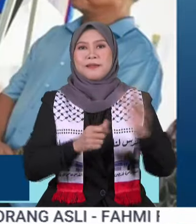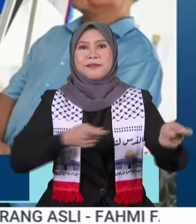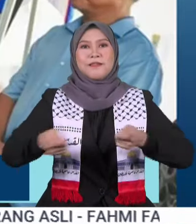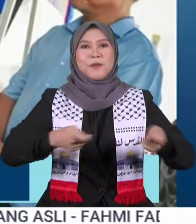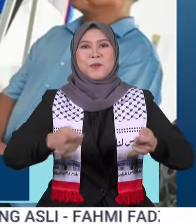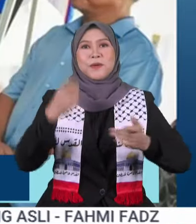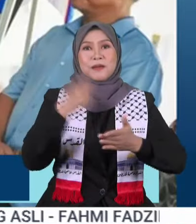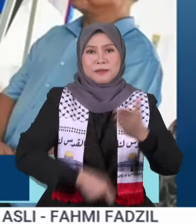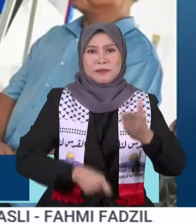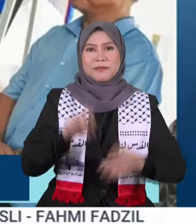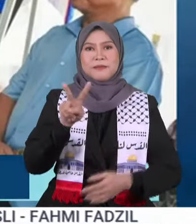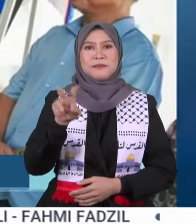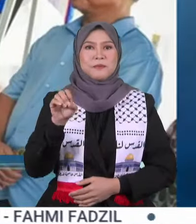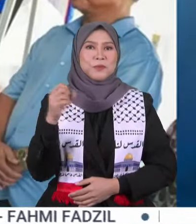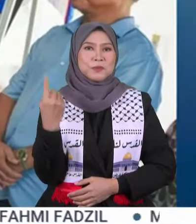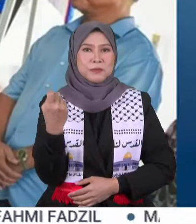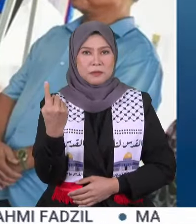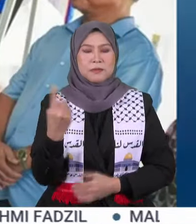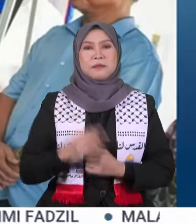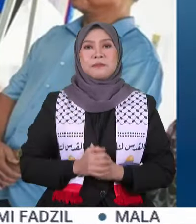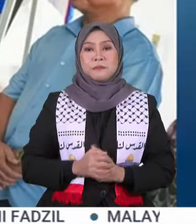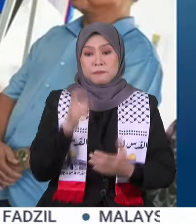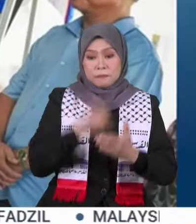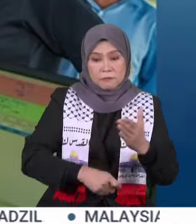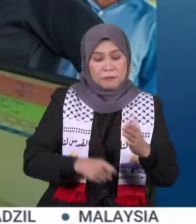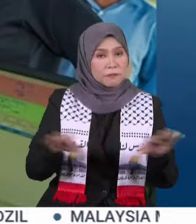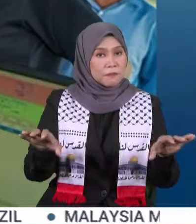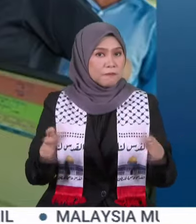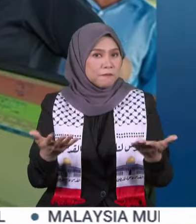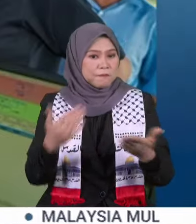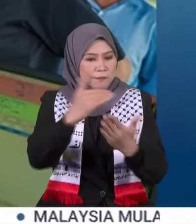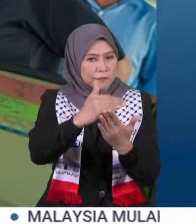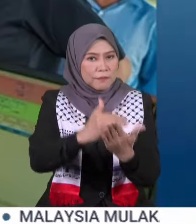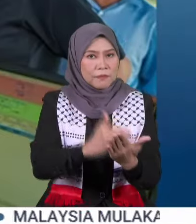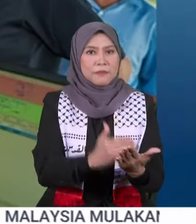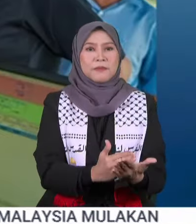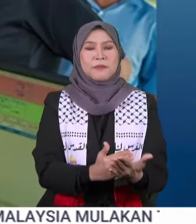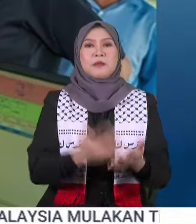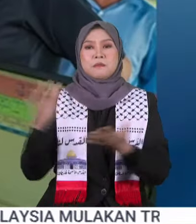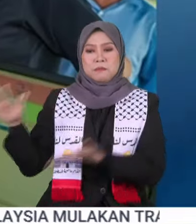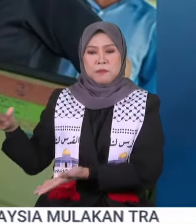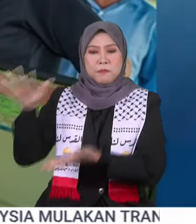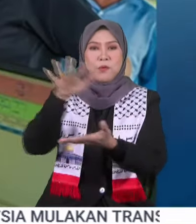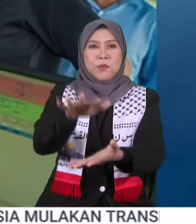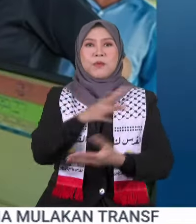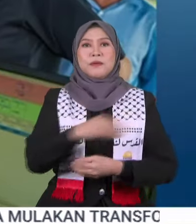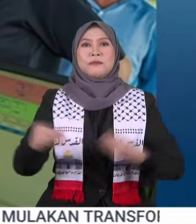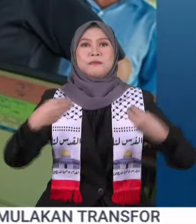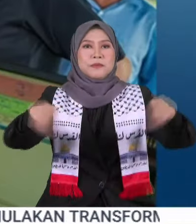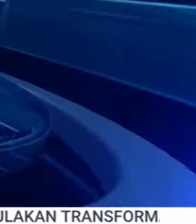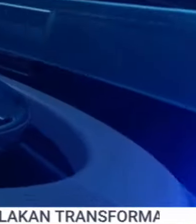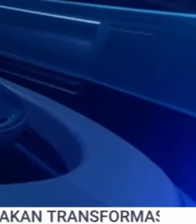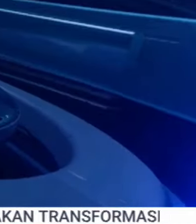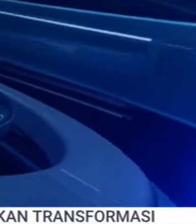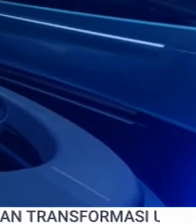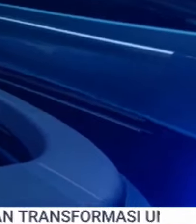Pencatutan 2011 dan membolehkan penentuan harga dibuat terhadap peringkat pengeluar, pemborong dan peruncit.